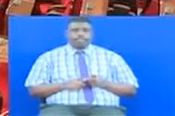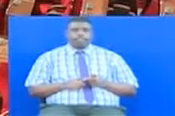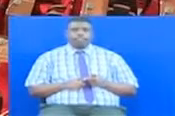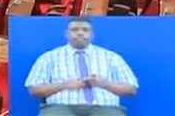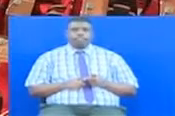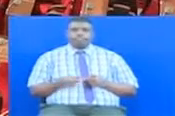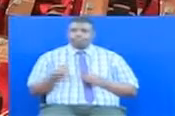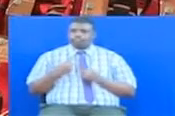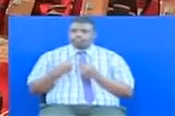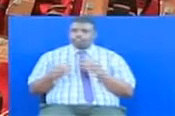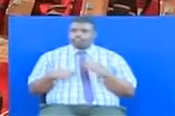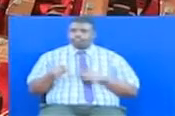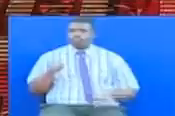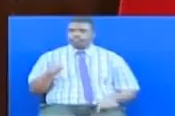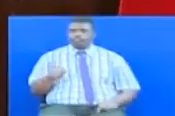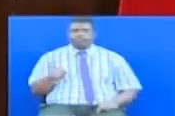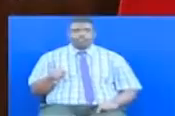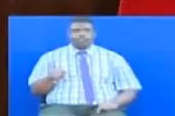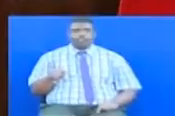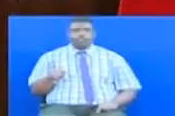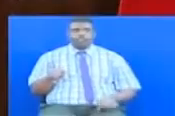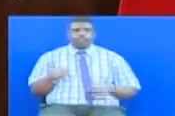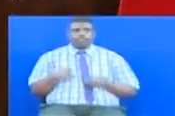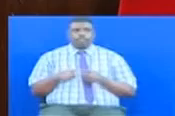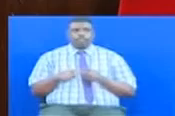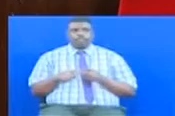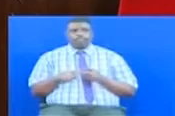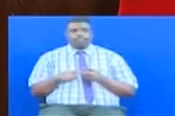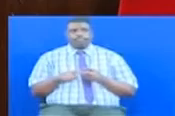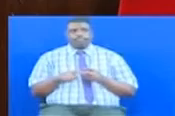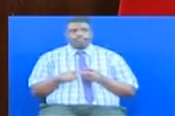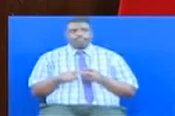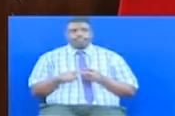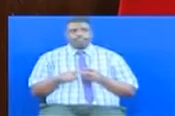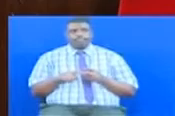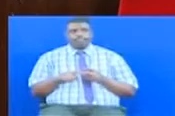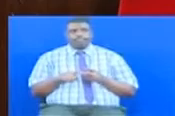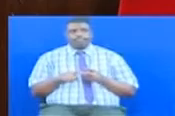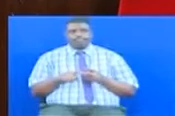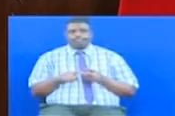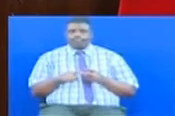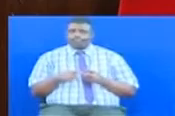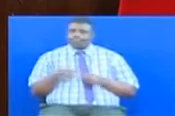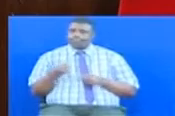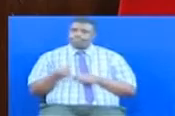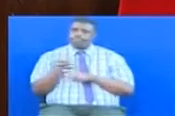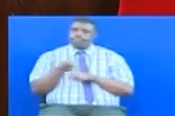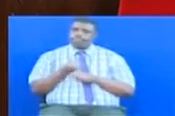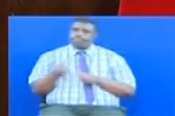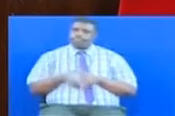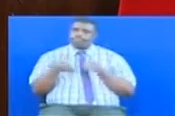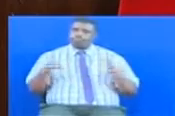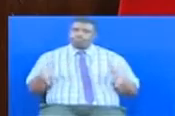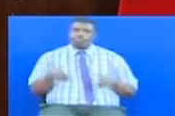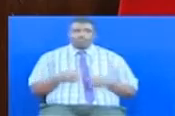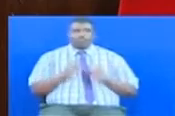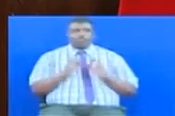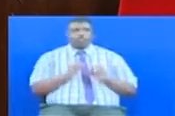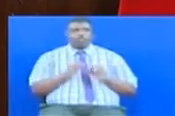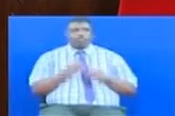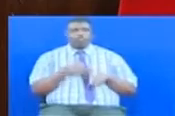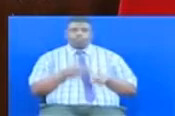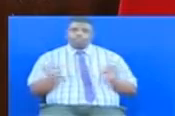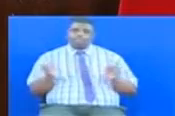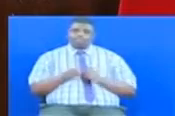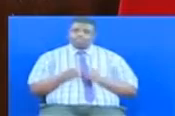ambayo pengine yametusaidia zaidi. Na nisisahau TARURA ambayo nayo imefanya kazi kubwa na nzuri ndani ya muda mfupi.